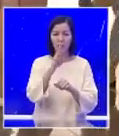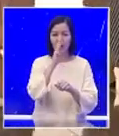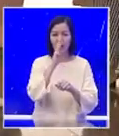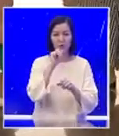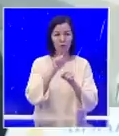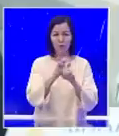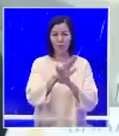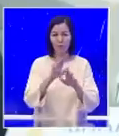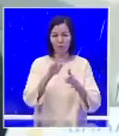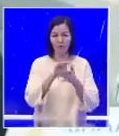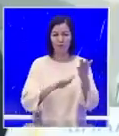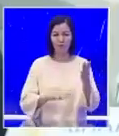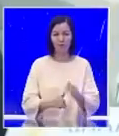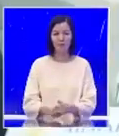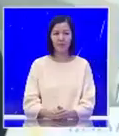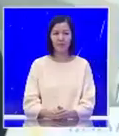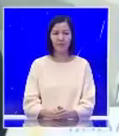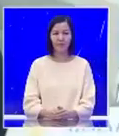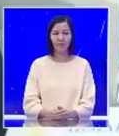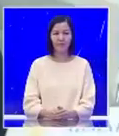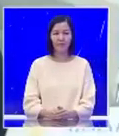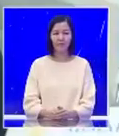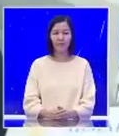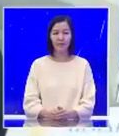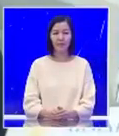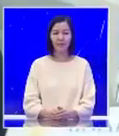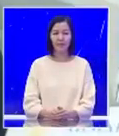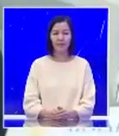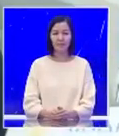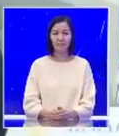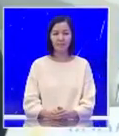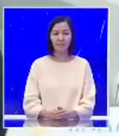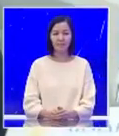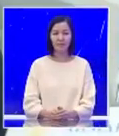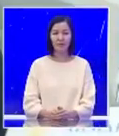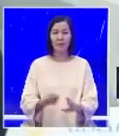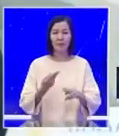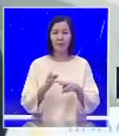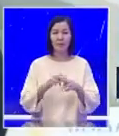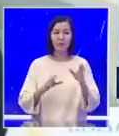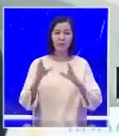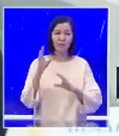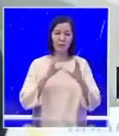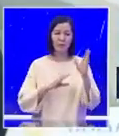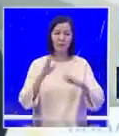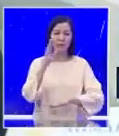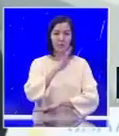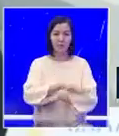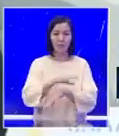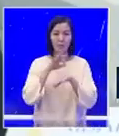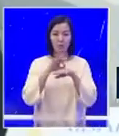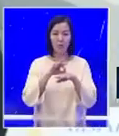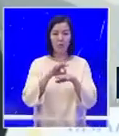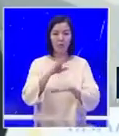сөз емес. И мы не говорим о том, что в вузах вообще останавливается учебный процесс. Бұл студенттерге сабақ болмайды деген сөз емес.